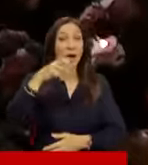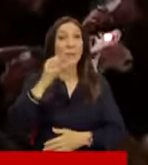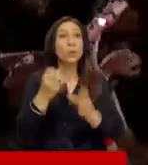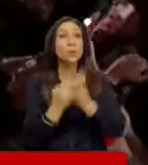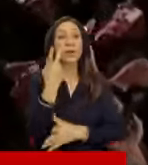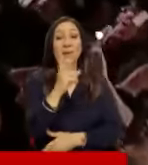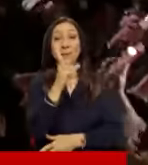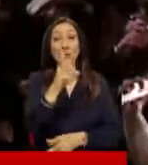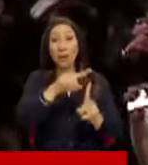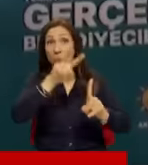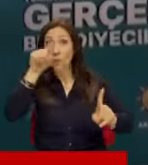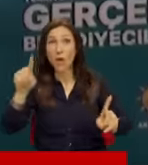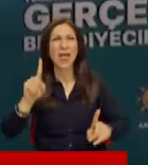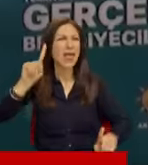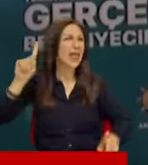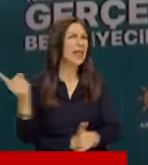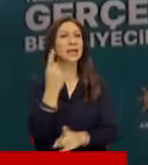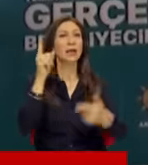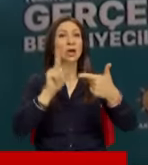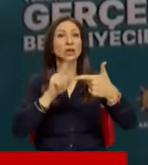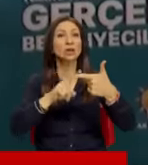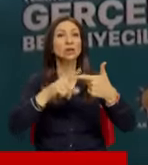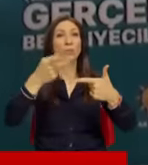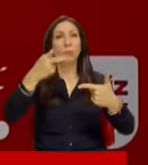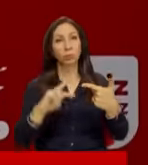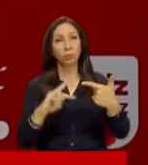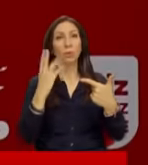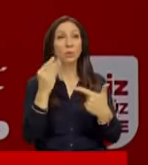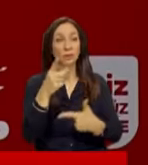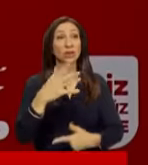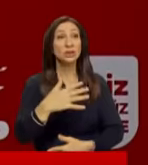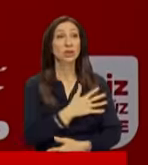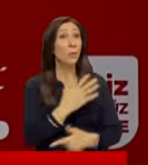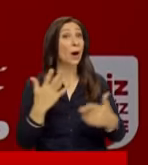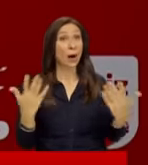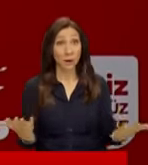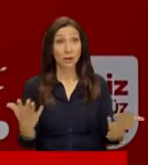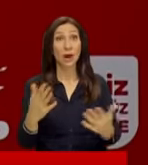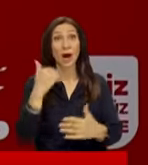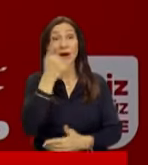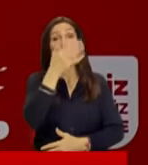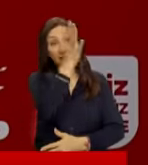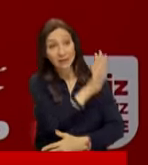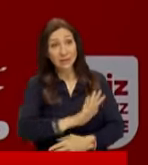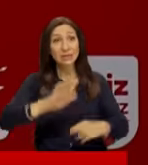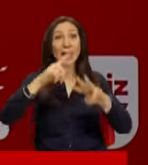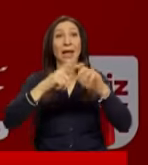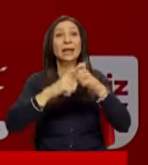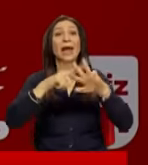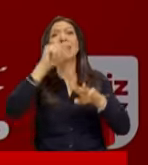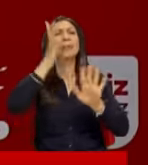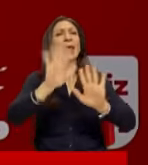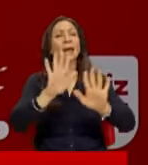kurulduğu 2001'den bu yana ilk kez ikinci parti konumuna geriledi. CHP artık Akdeniz ve Ege kıyılarında